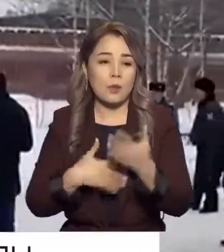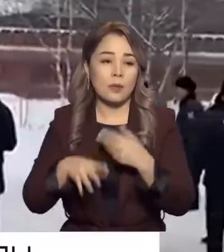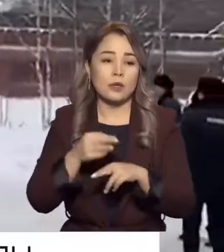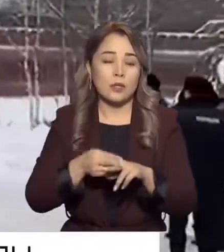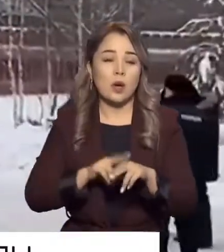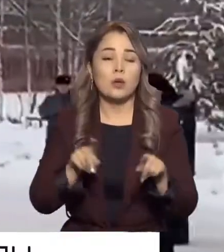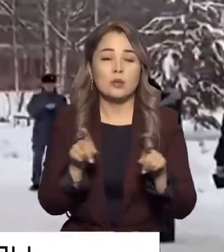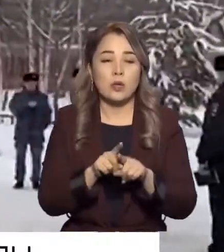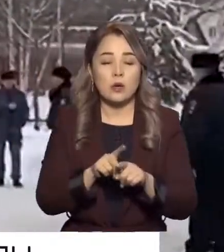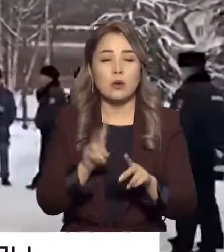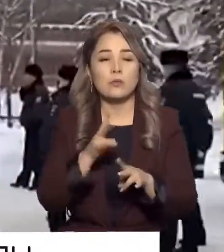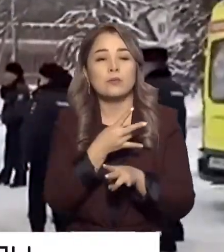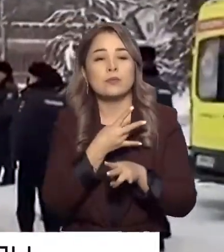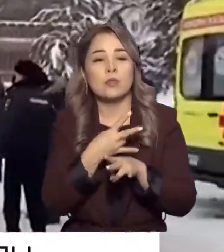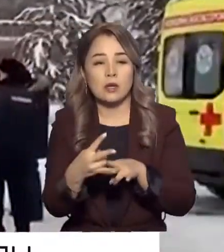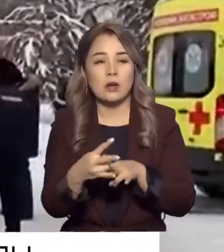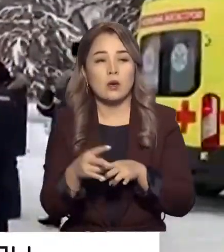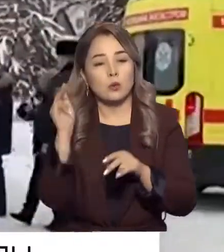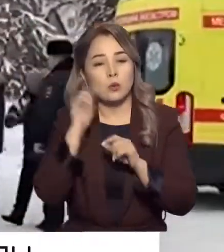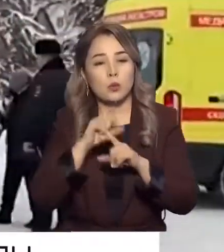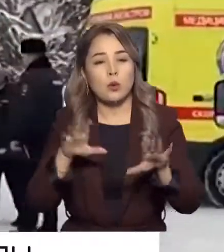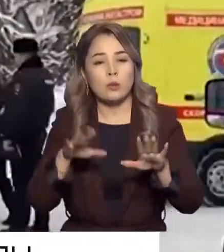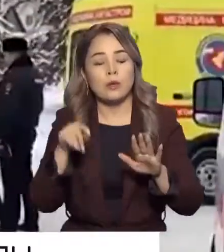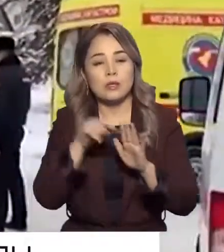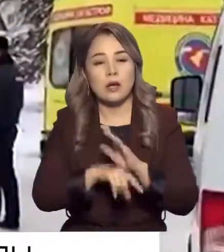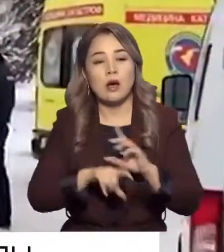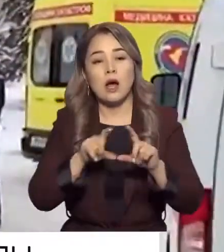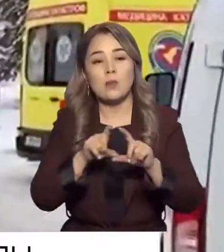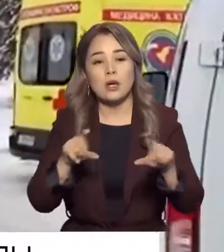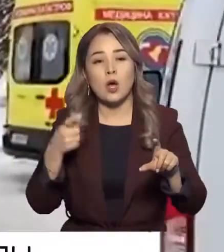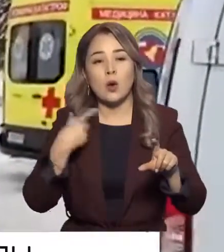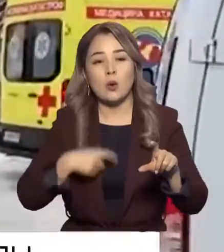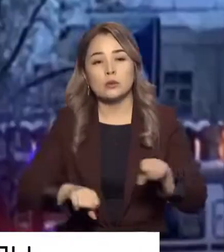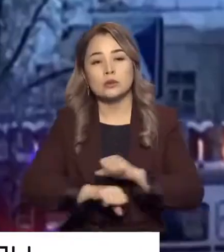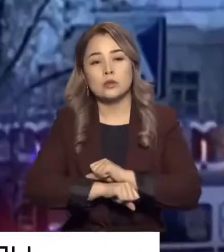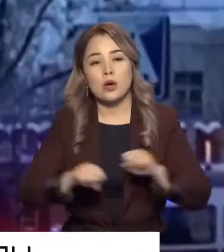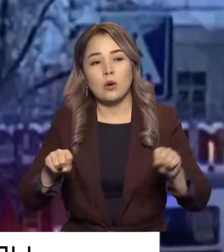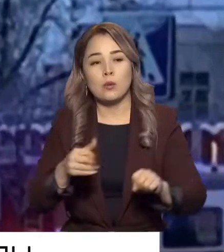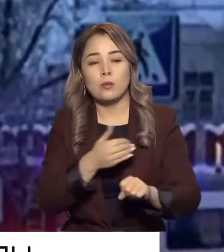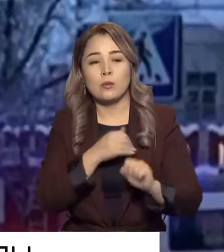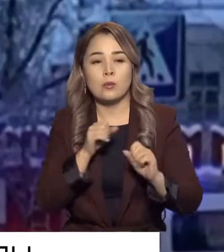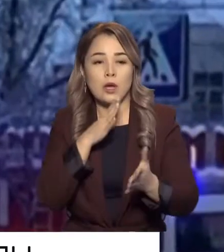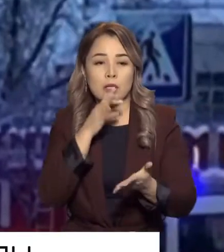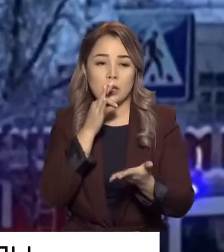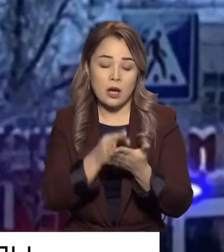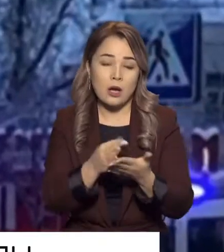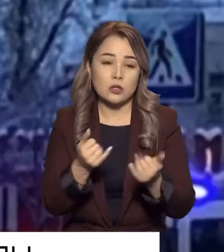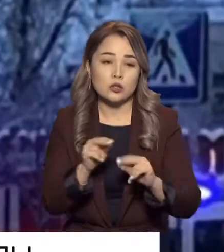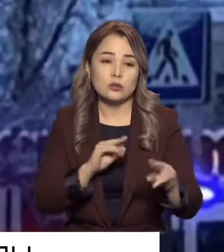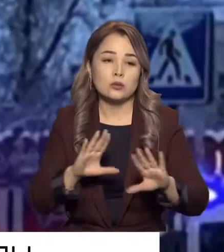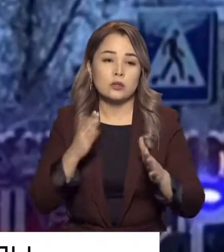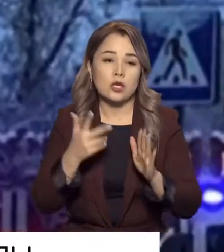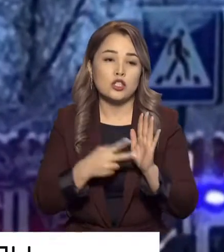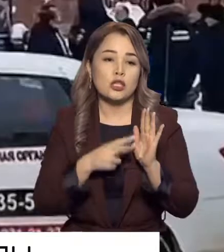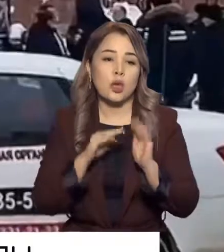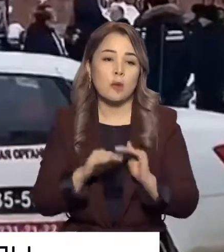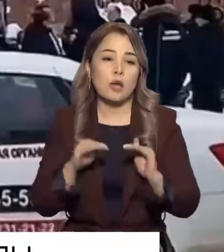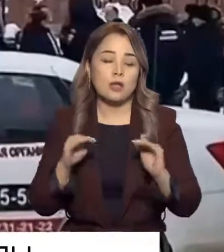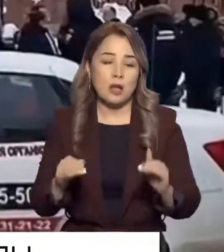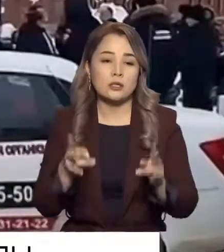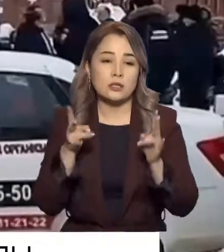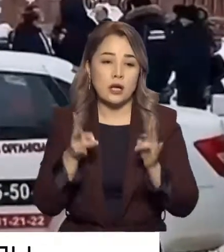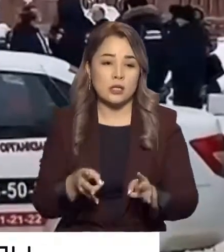полицейлердің айтуынша, қаскөй оқу орны ғимаратының ішіне кіріп, өзін-өзі жармақ болуы мүмкін. Оқыс оқиғадан 7 бала зардап